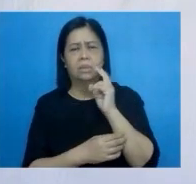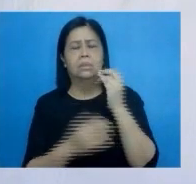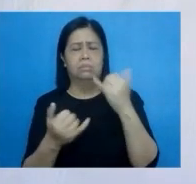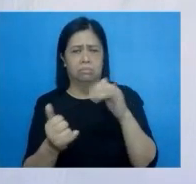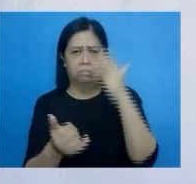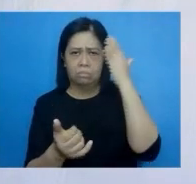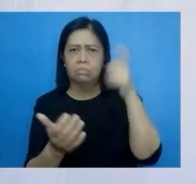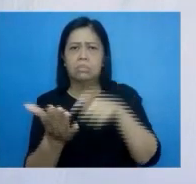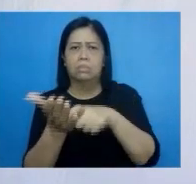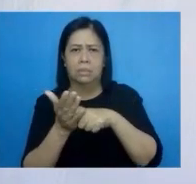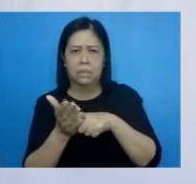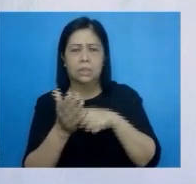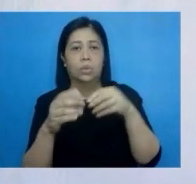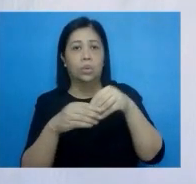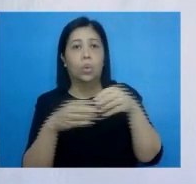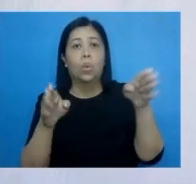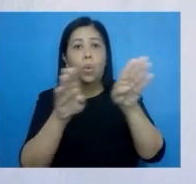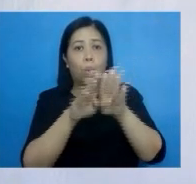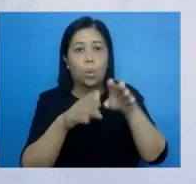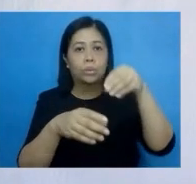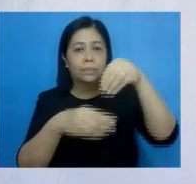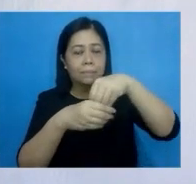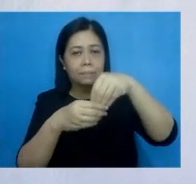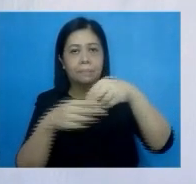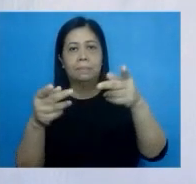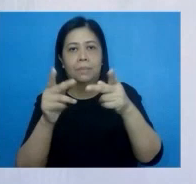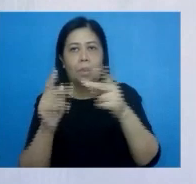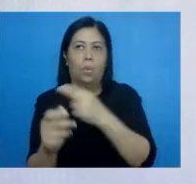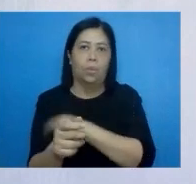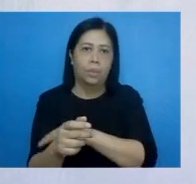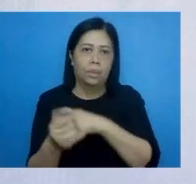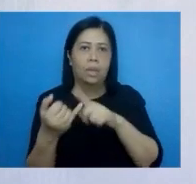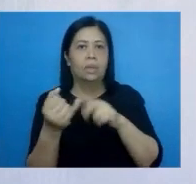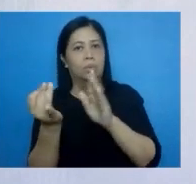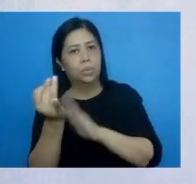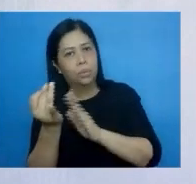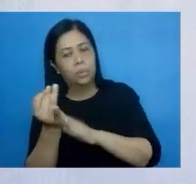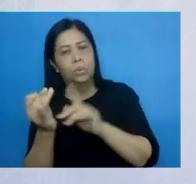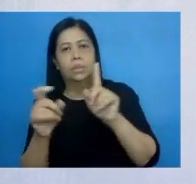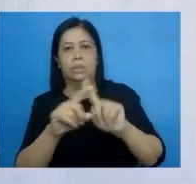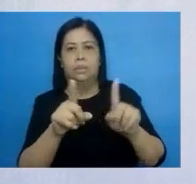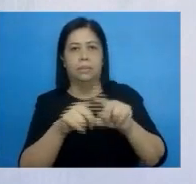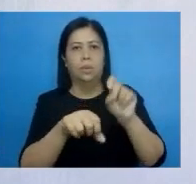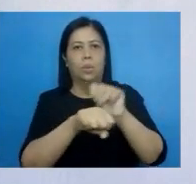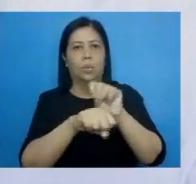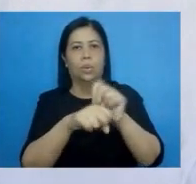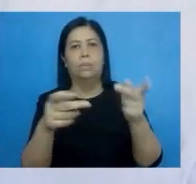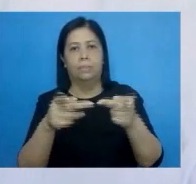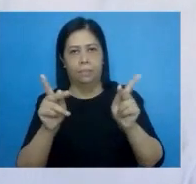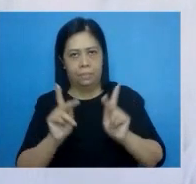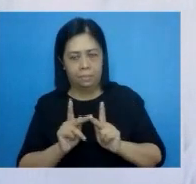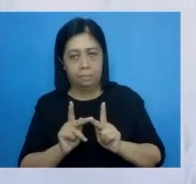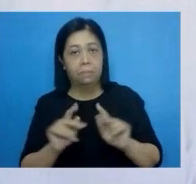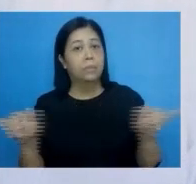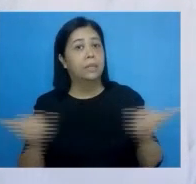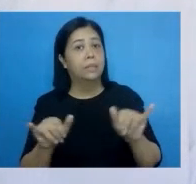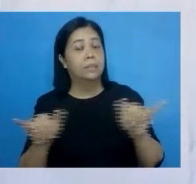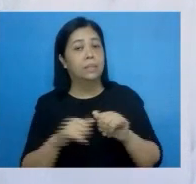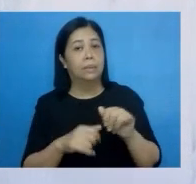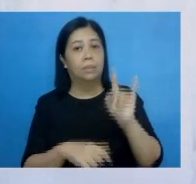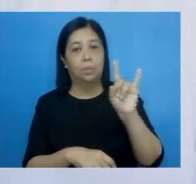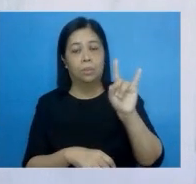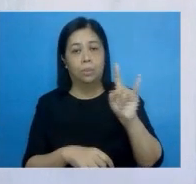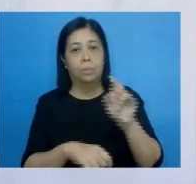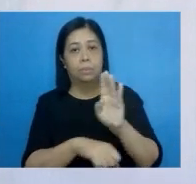sa enclosed o indoor spaces ng mga ospital, eskwelahan at iba pang workplaces. Gayon din sa mga commercial